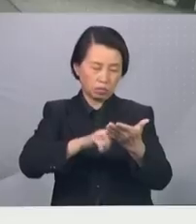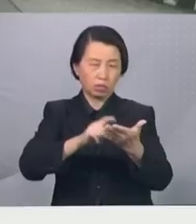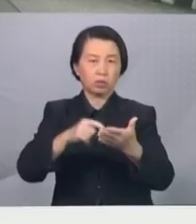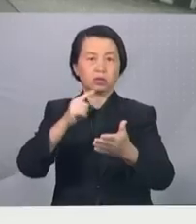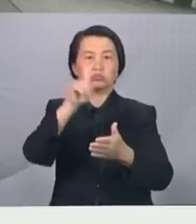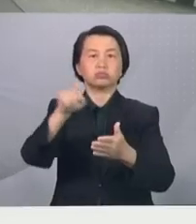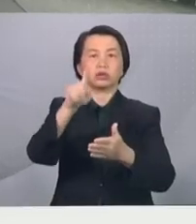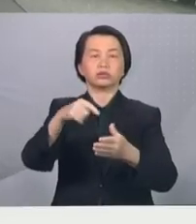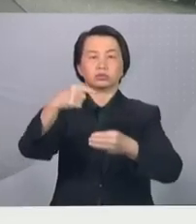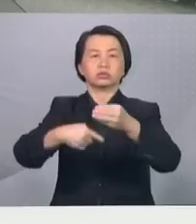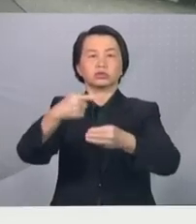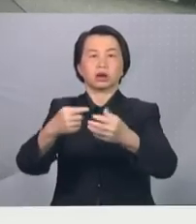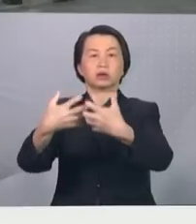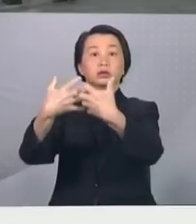kilang